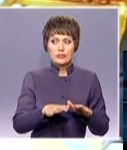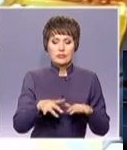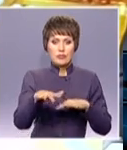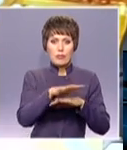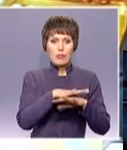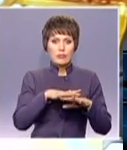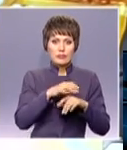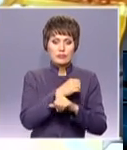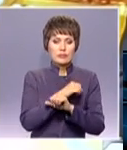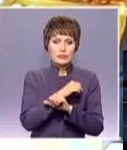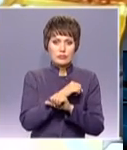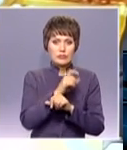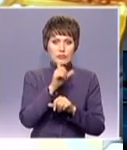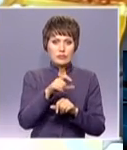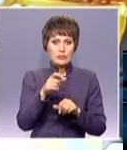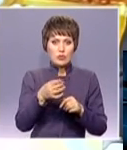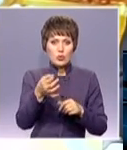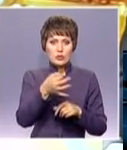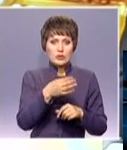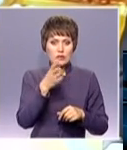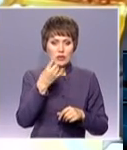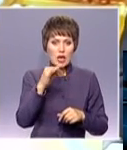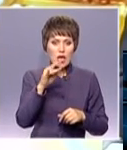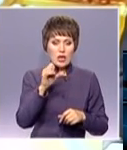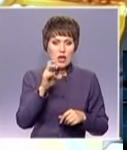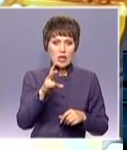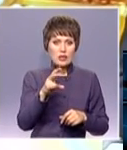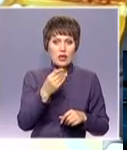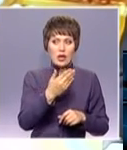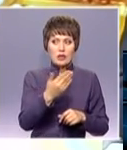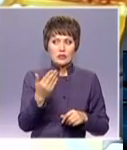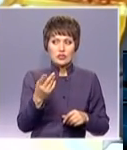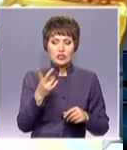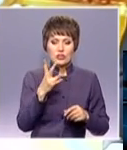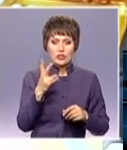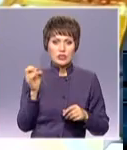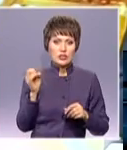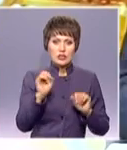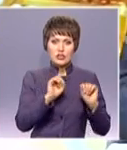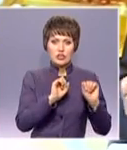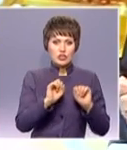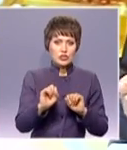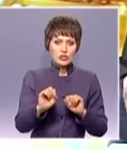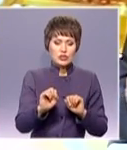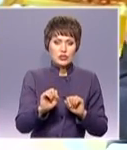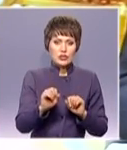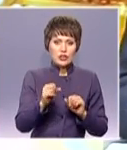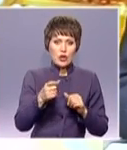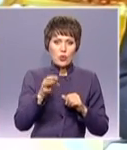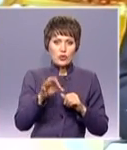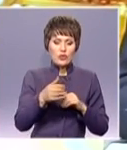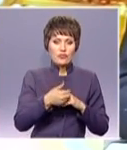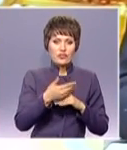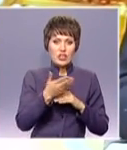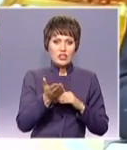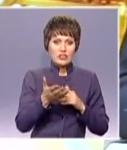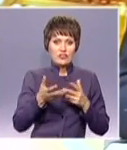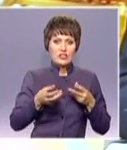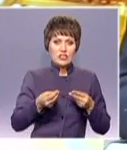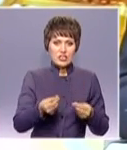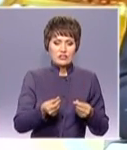массового отдыха людей, вот озеро Сайран, кстати, вот они не защищены от внешних